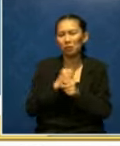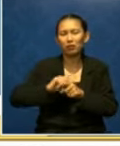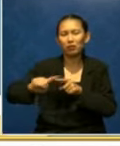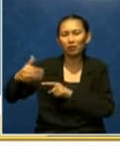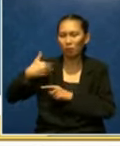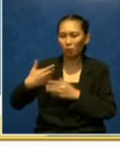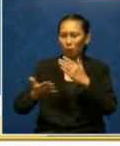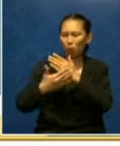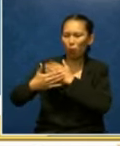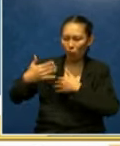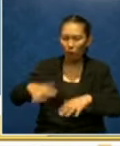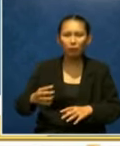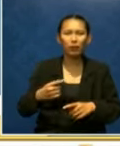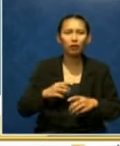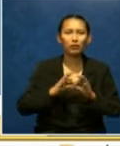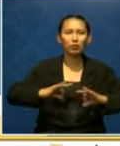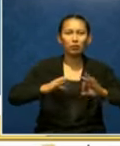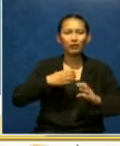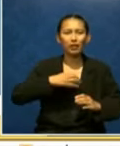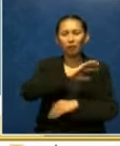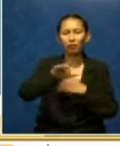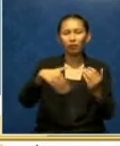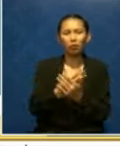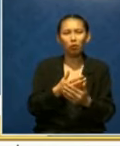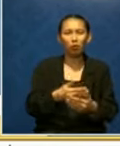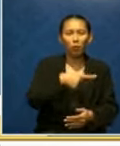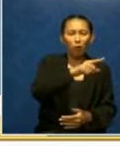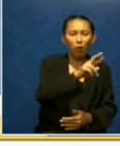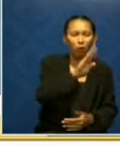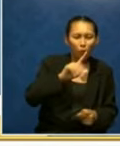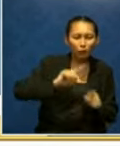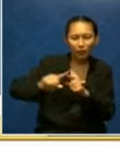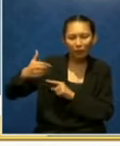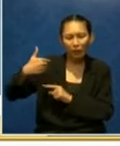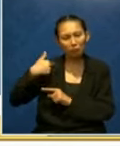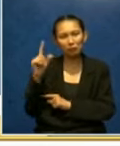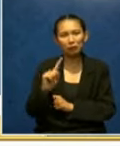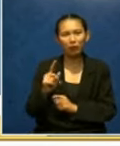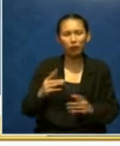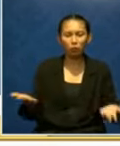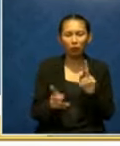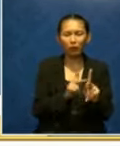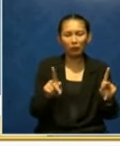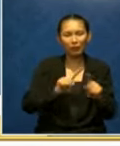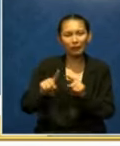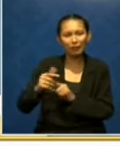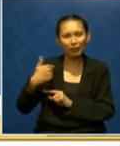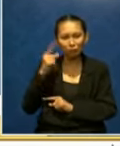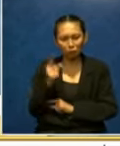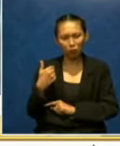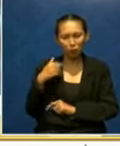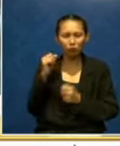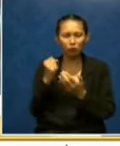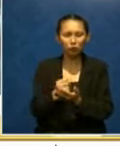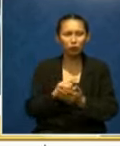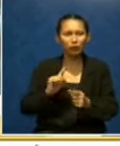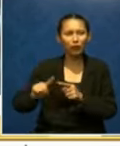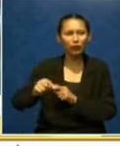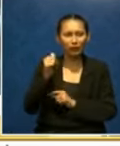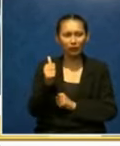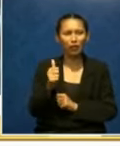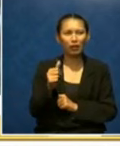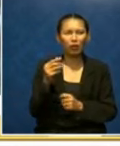ประชาชนร้องเรียนมาเพราะฉะนั้นดิฉันอยากจะขอให้ทุกช่องทางไม่ว่าจะเป็นพ.ร.บต่างๆที่เราเสนอแก้หรือกรรมาธิการก็ตามขอให้ช่วยกันรีบปลดล็อคทันทีทัน